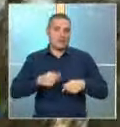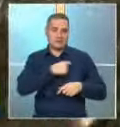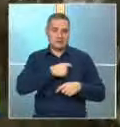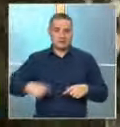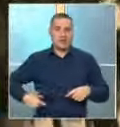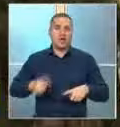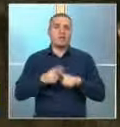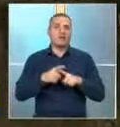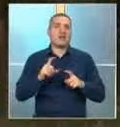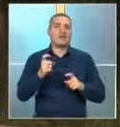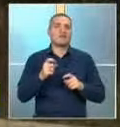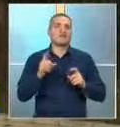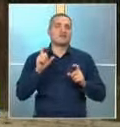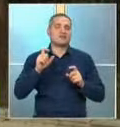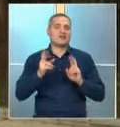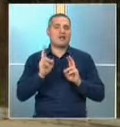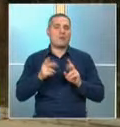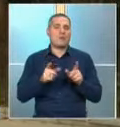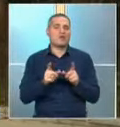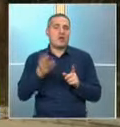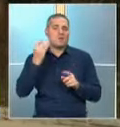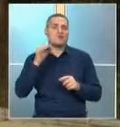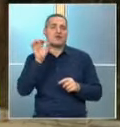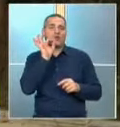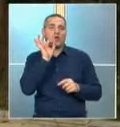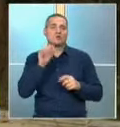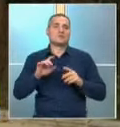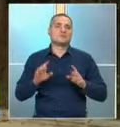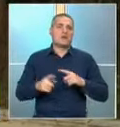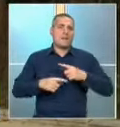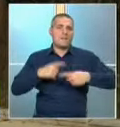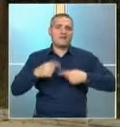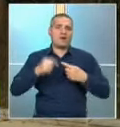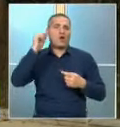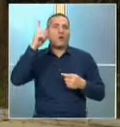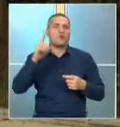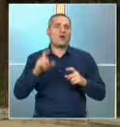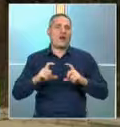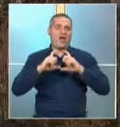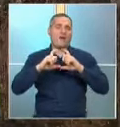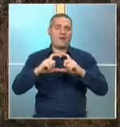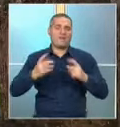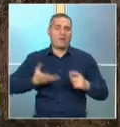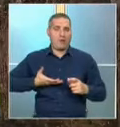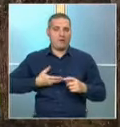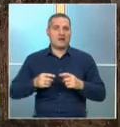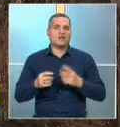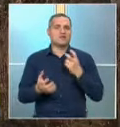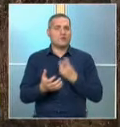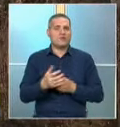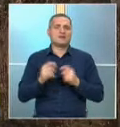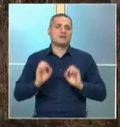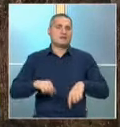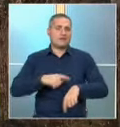Националната хуманитарна гимназия Свети Свети Кирил и Методий, бивша Солунска, се е превърнала в културна емблема на Благоевград и се е утвърдила